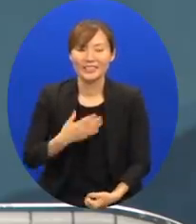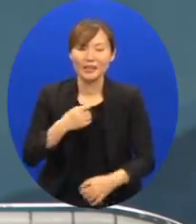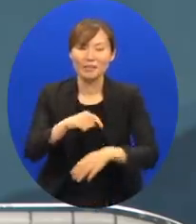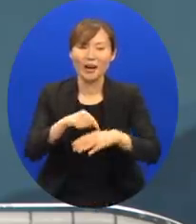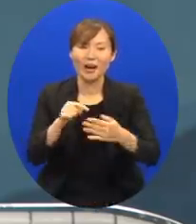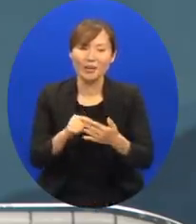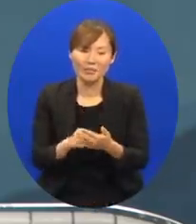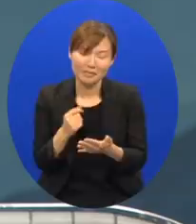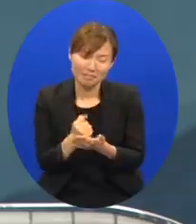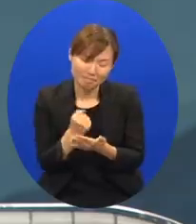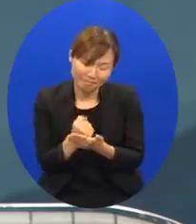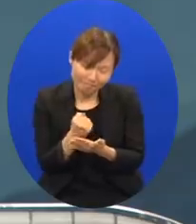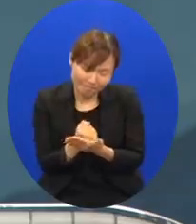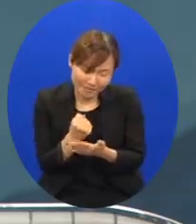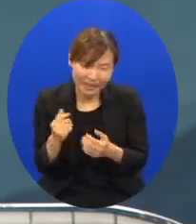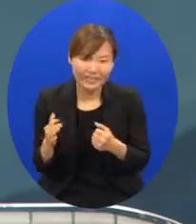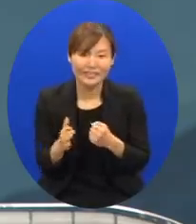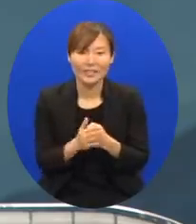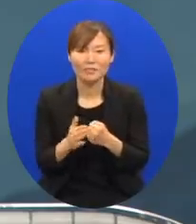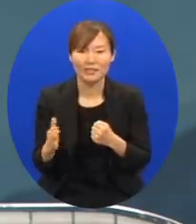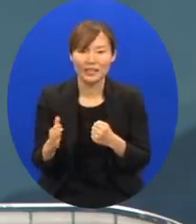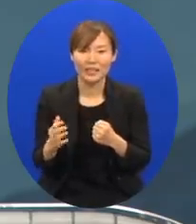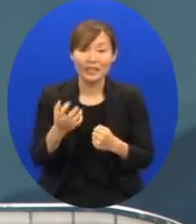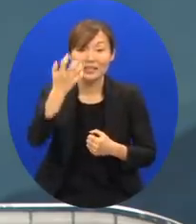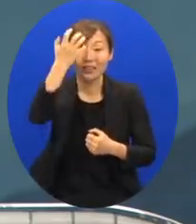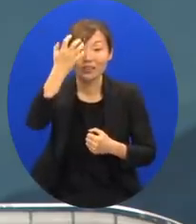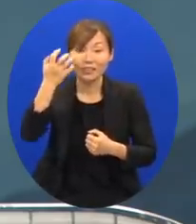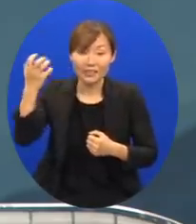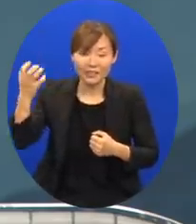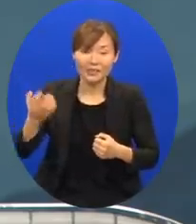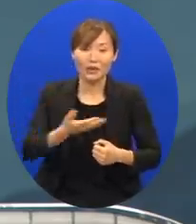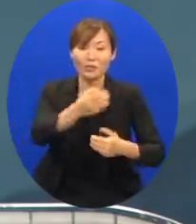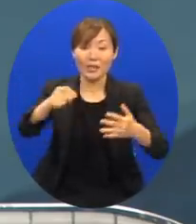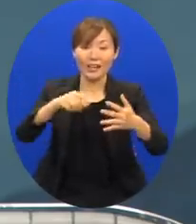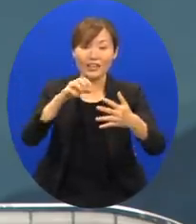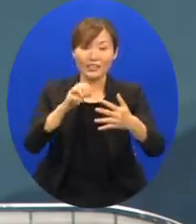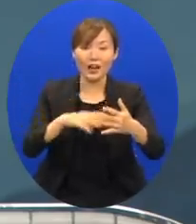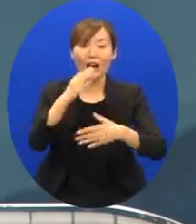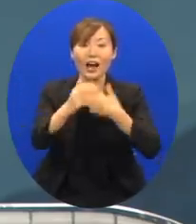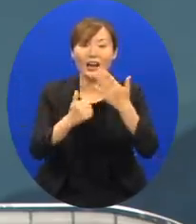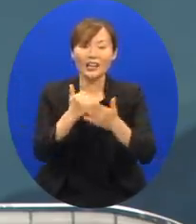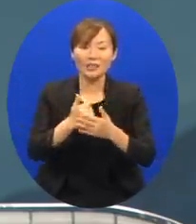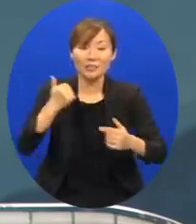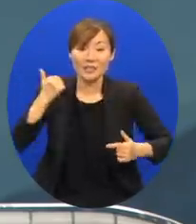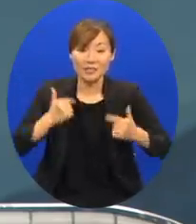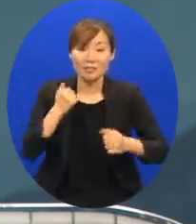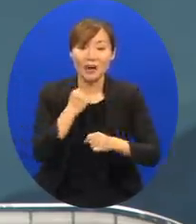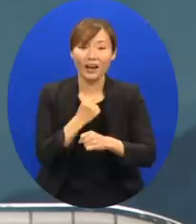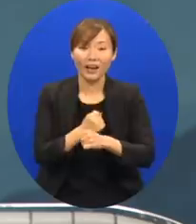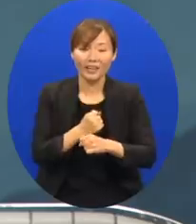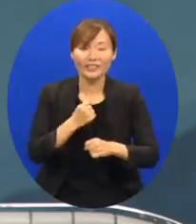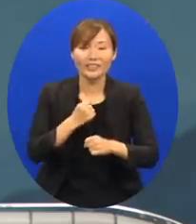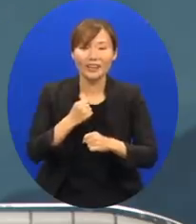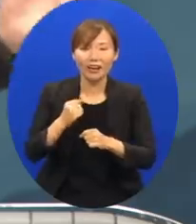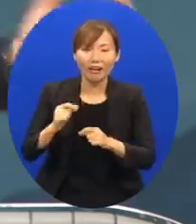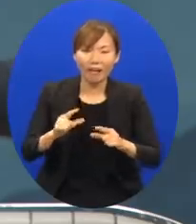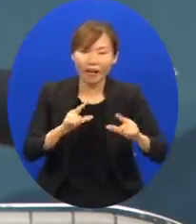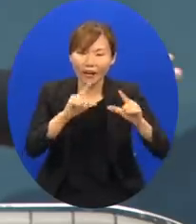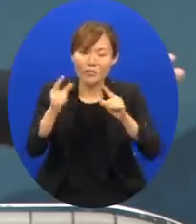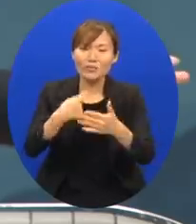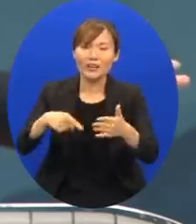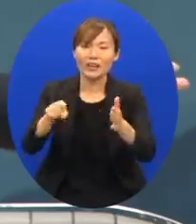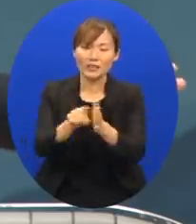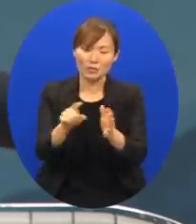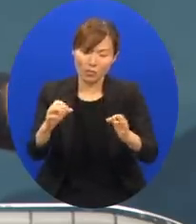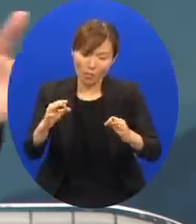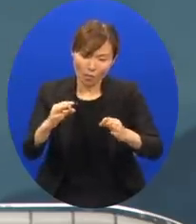안타깝기 때문이에요 성령님이 이미 여러분 안에서 하나님의 기뻐하시는 삶을 살도록 역사하는 놀라운